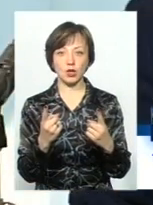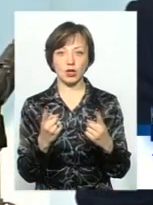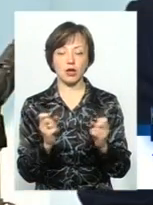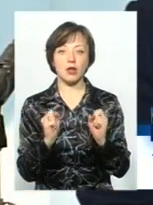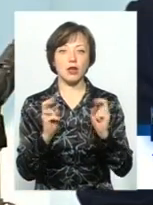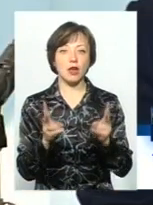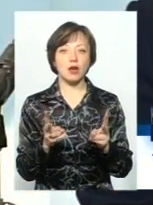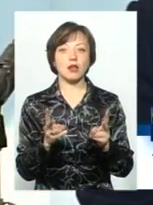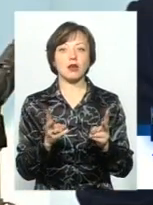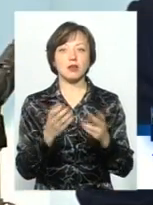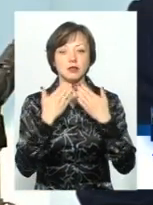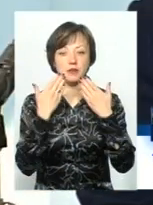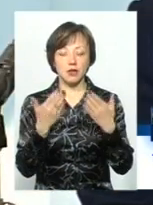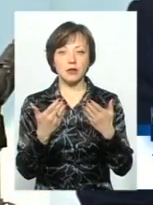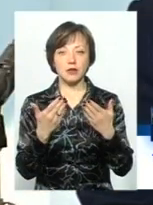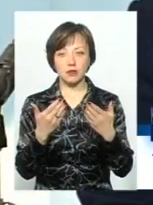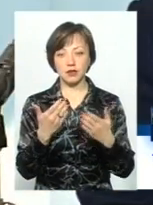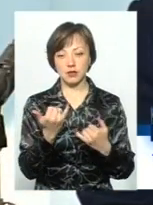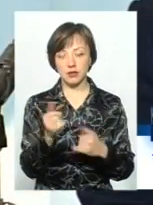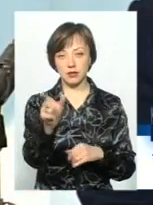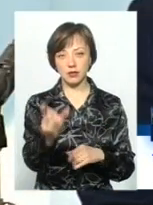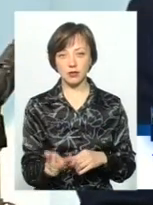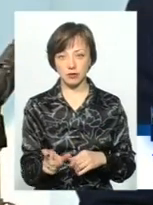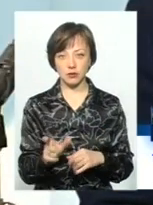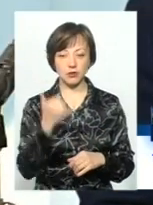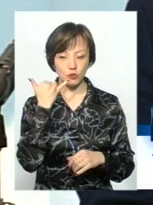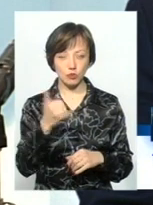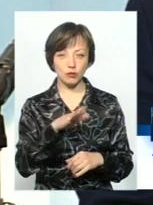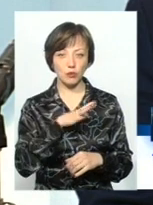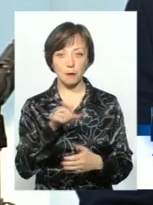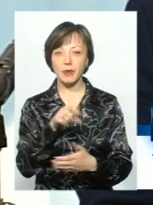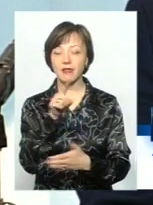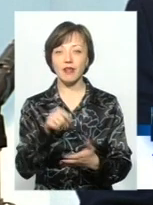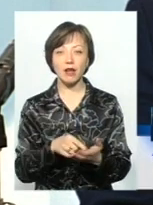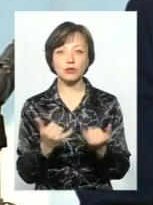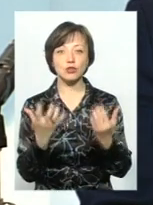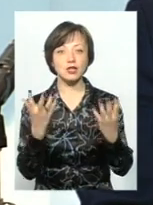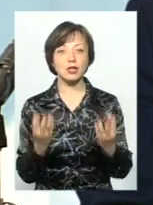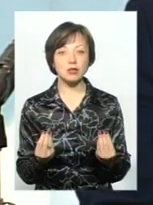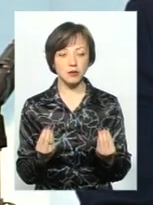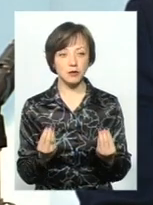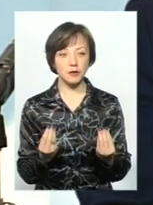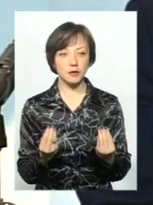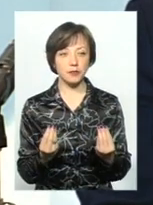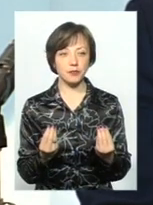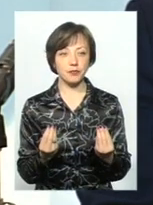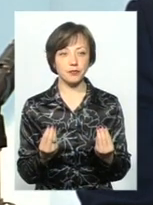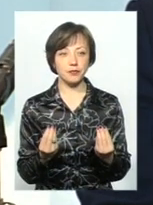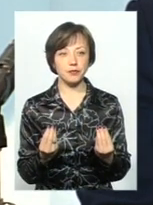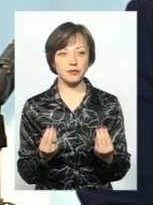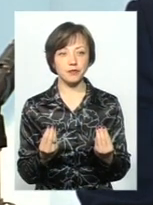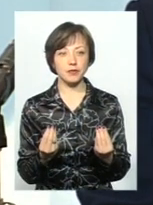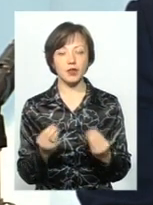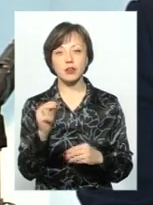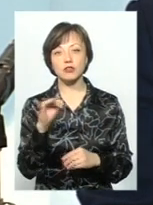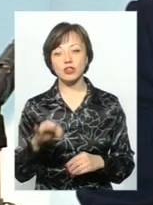як звертався щойно телеглядач до нас, так, питання на сьогоднішній день стосовно того, чи